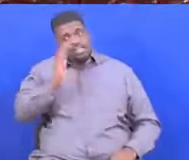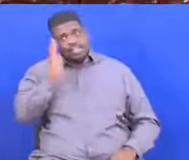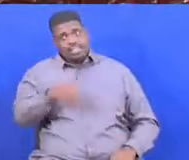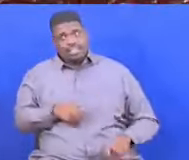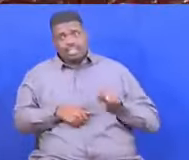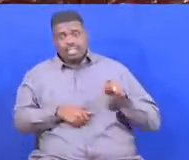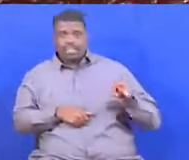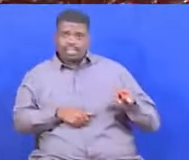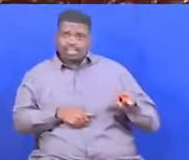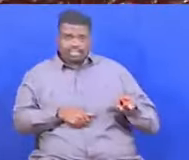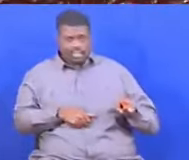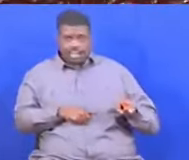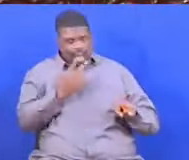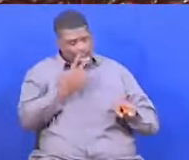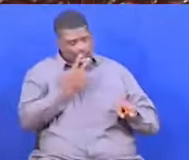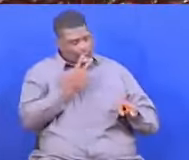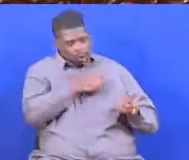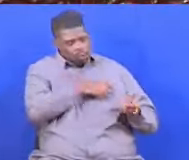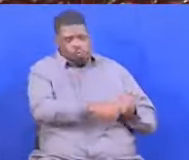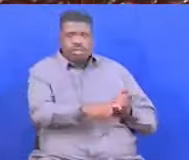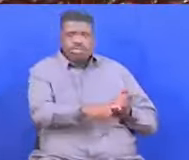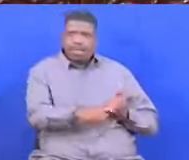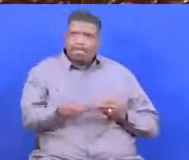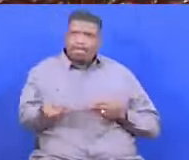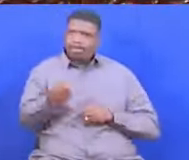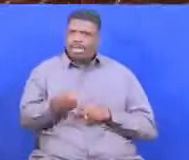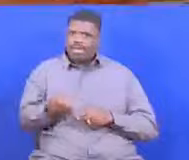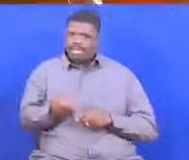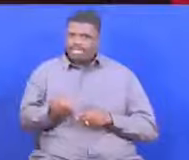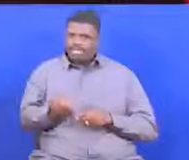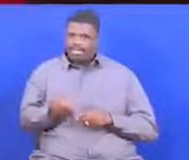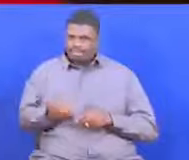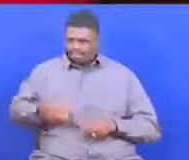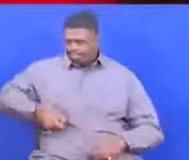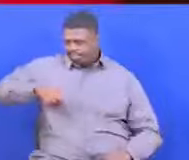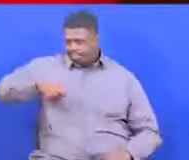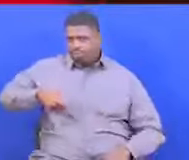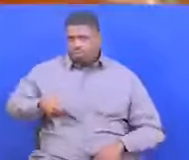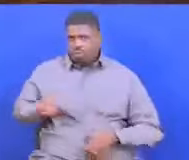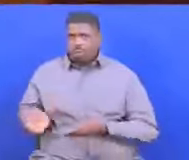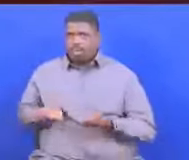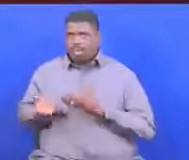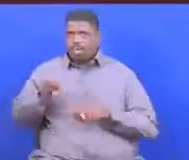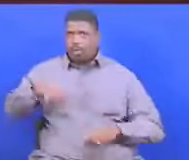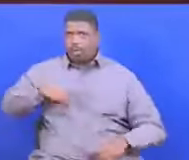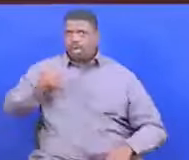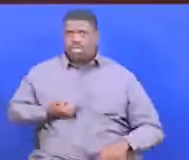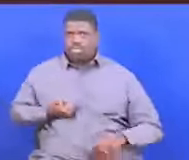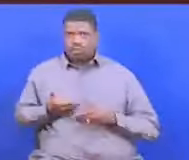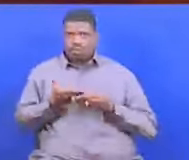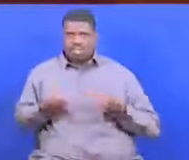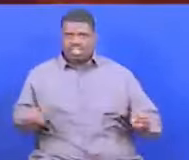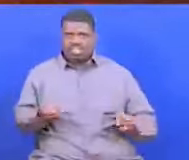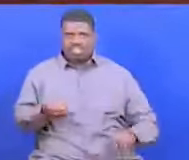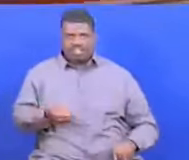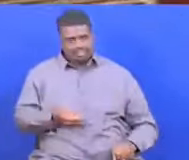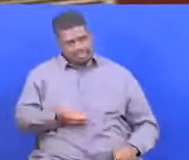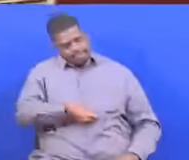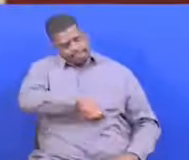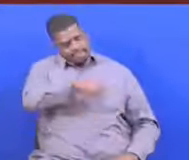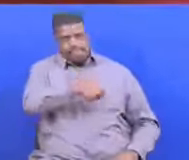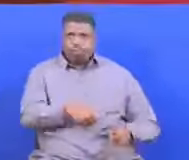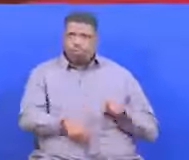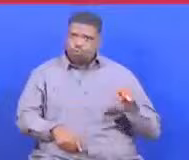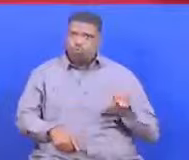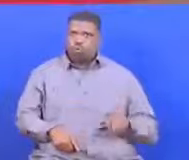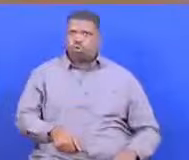haioni kuwa kutolipwa kwa madeni katika mfuko wa maendeleo ya wanawake kunaathiri ufanisi wa mfuko huo. Swali hili